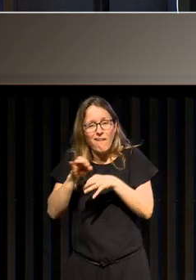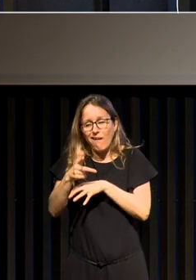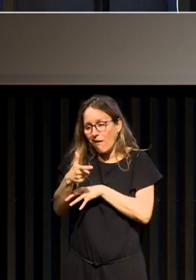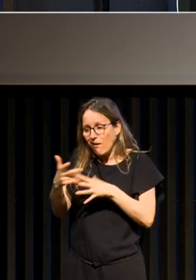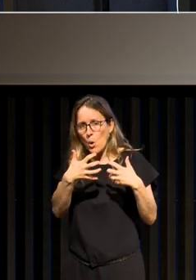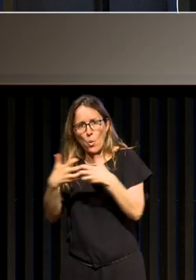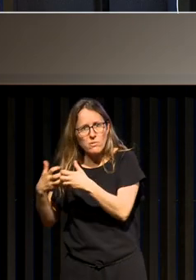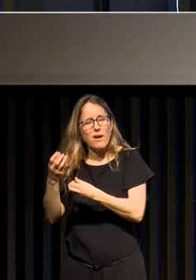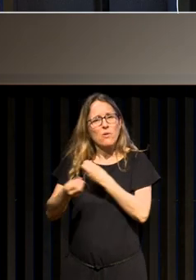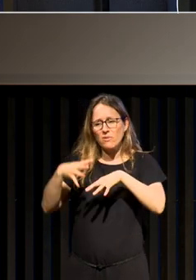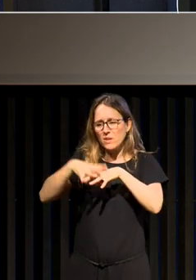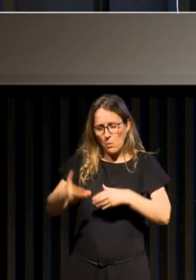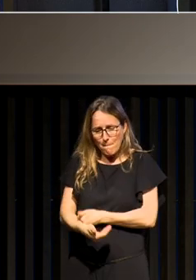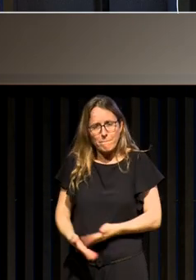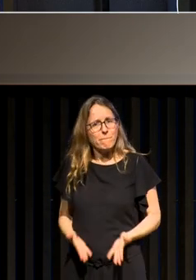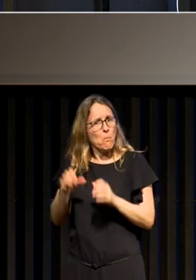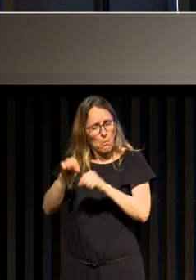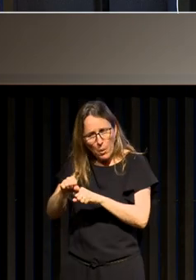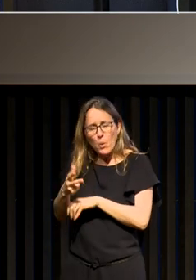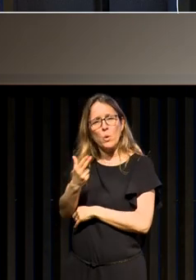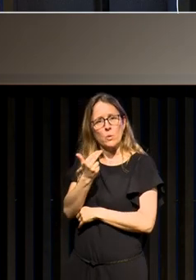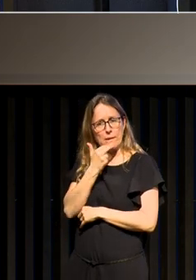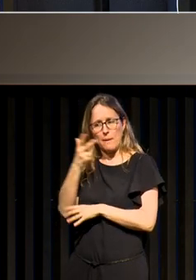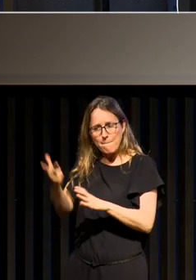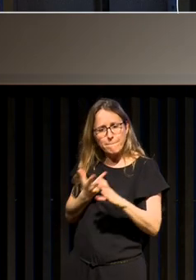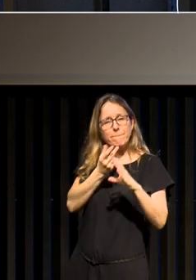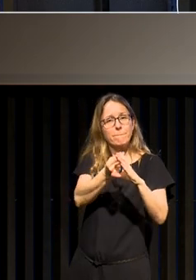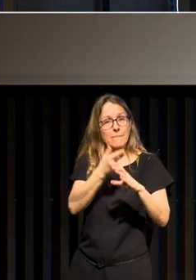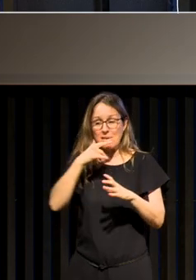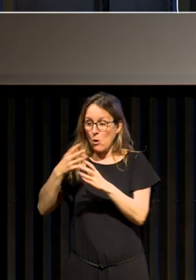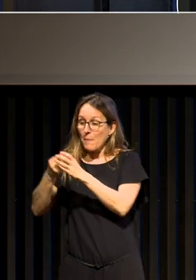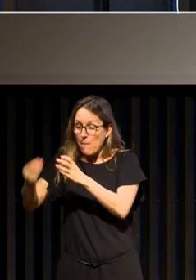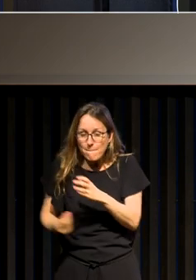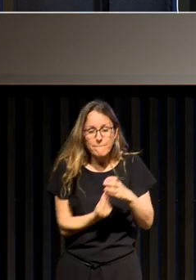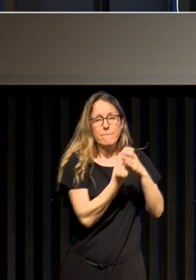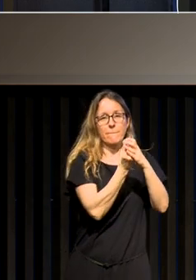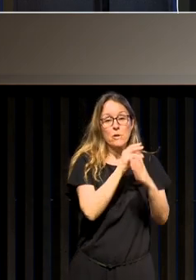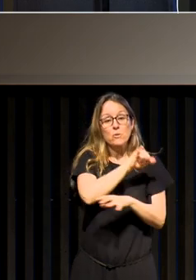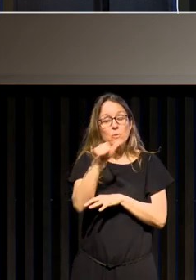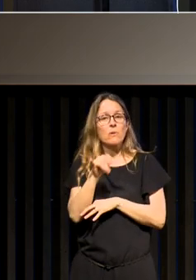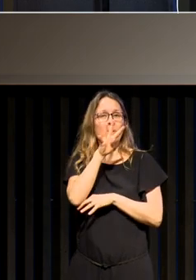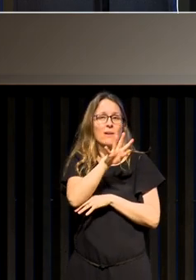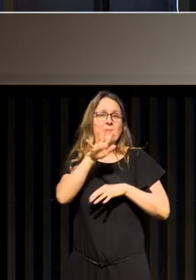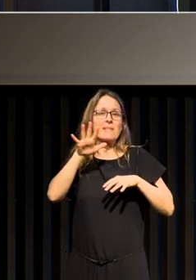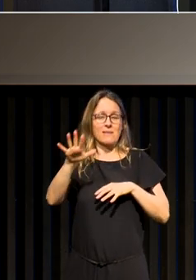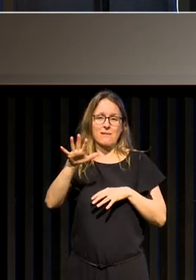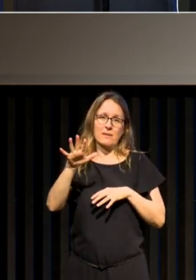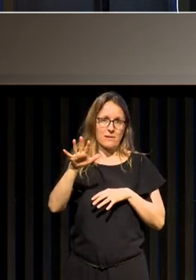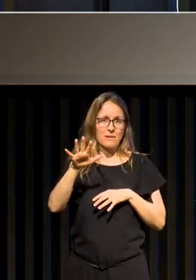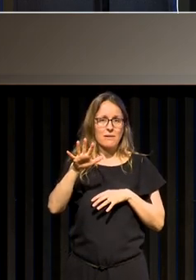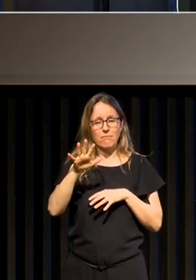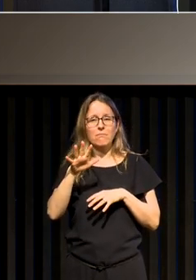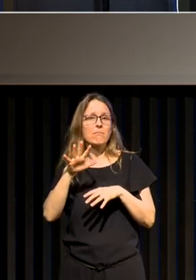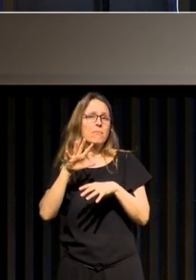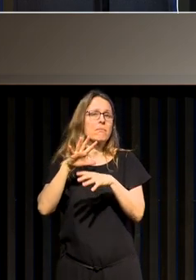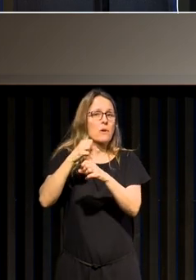germinal congelé, d'un transfert d'embryon jusqu'au 45e anniversaire de la femme qui a